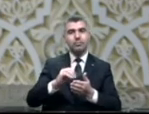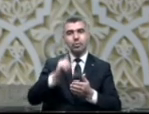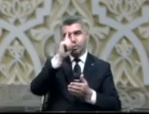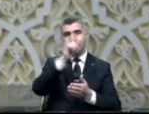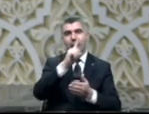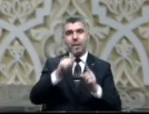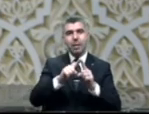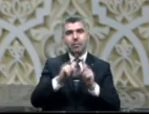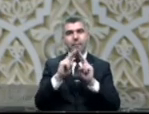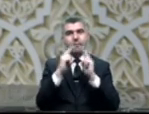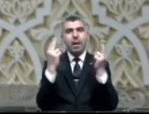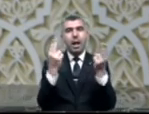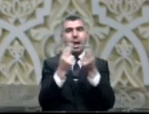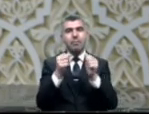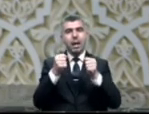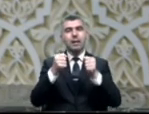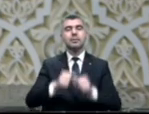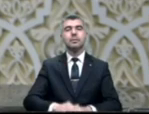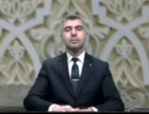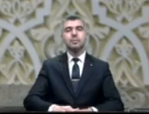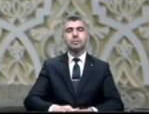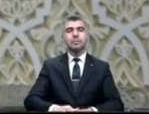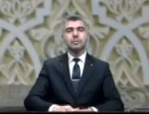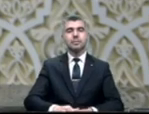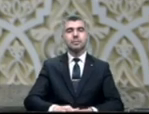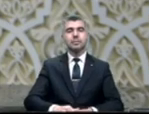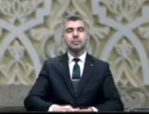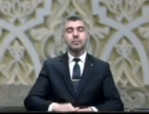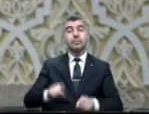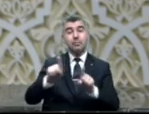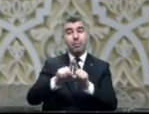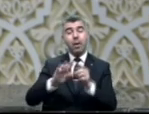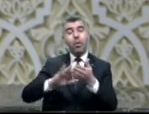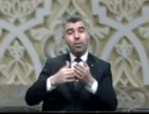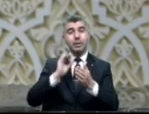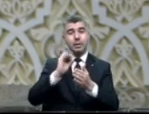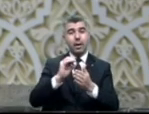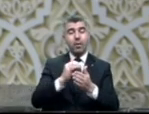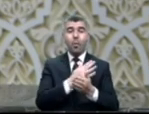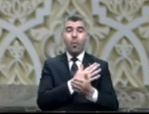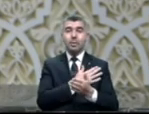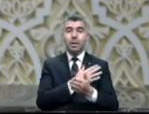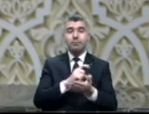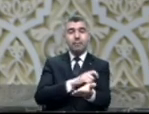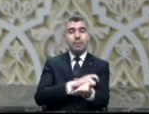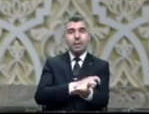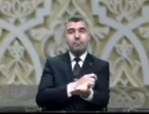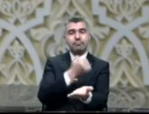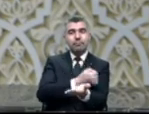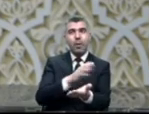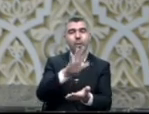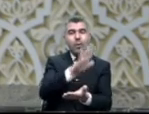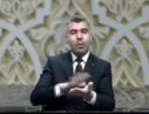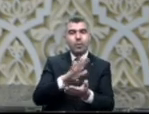الذهبي لنهائيات كأس العالم. وفي وسط زحام هذه المشاعر الوطنية الصادقة والنبيلة،